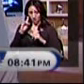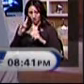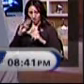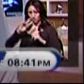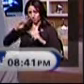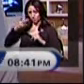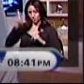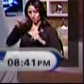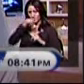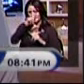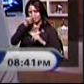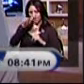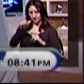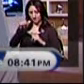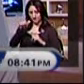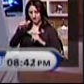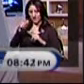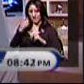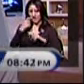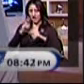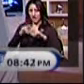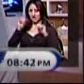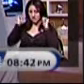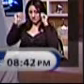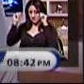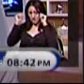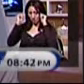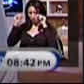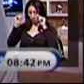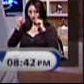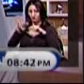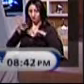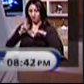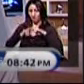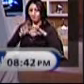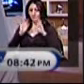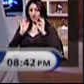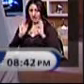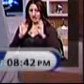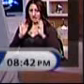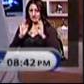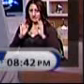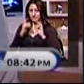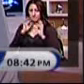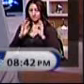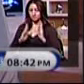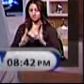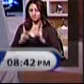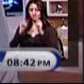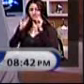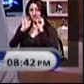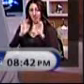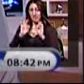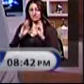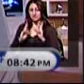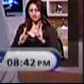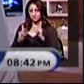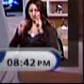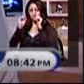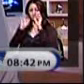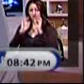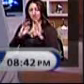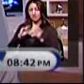10 إلى 12% اذا عملوا ثوره من عدد السكان ده كافي لاحداث التغيير. مصر قدمت الضعف، مصر